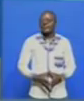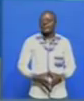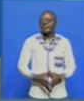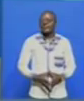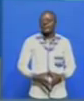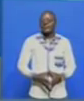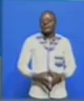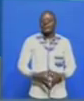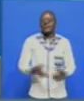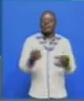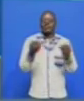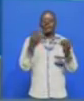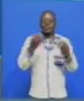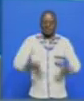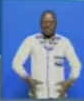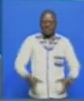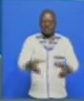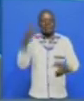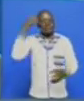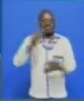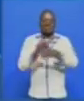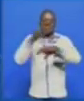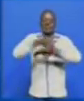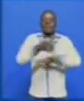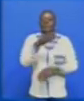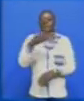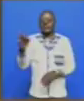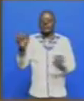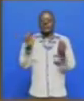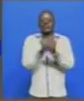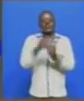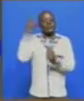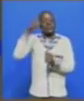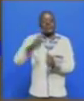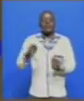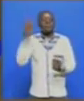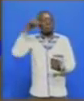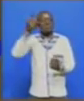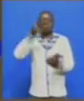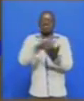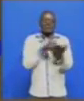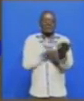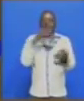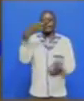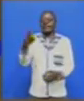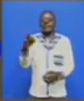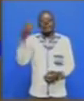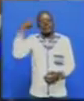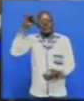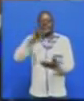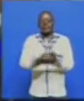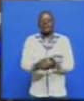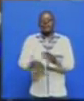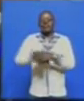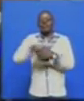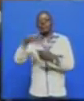centaine de chantiers en souffrance à travers le Burkina Faso avec des pertes estimées à des milliards de francs CFA. C'est ce qui ressort de